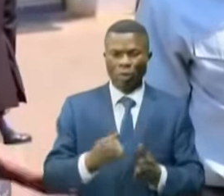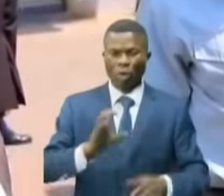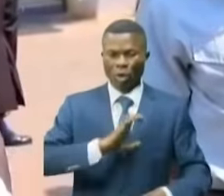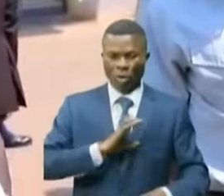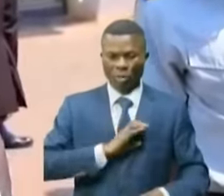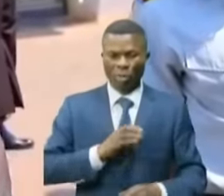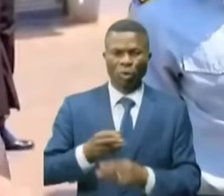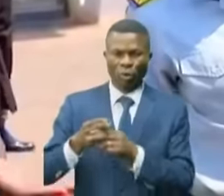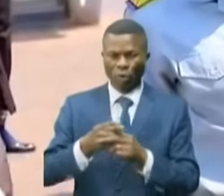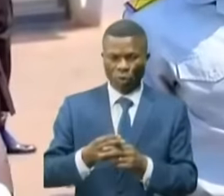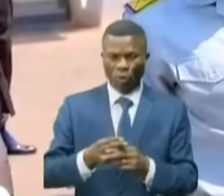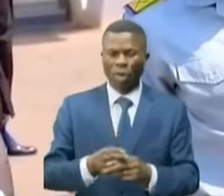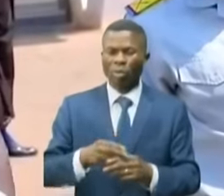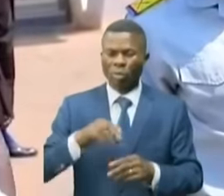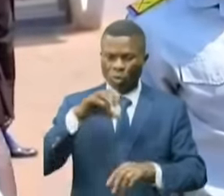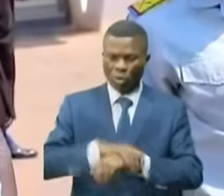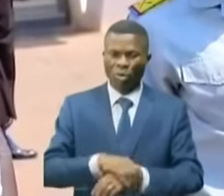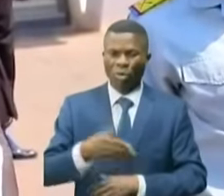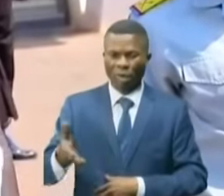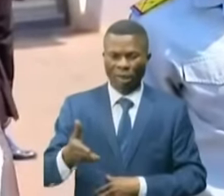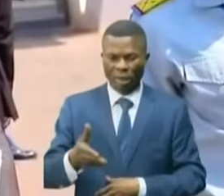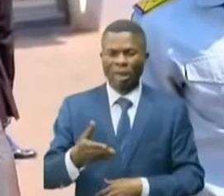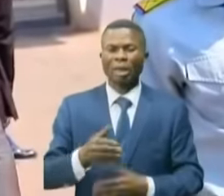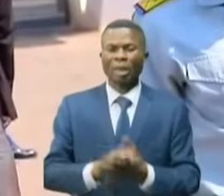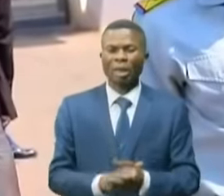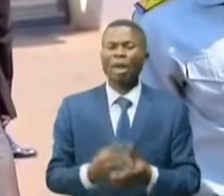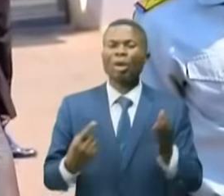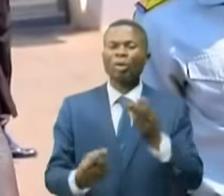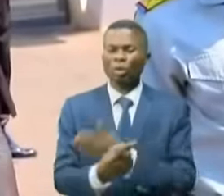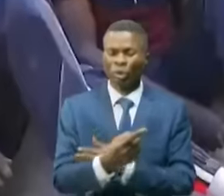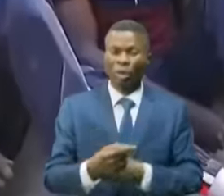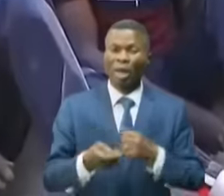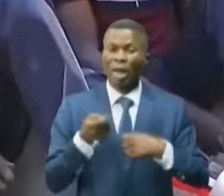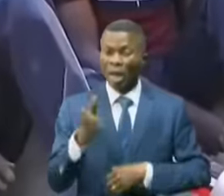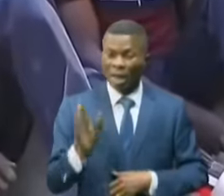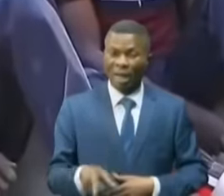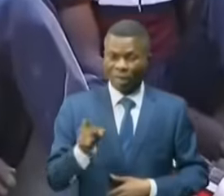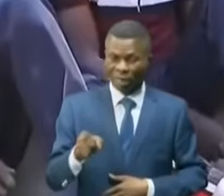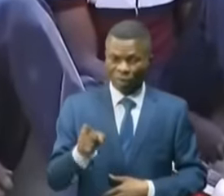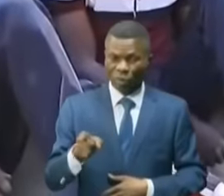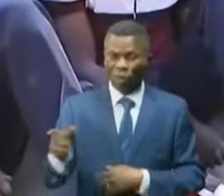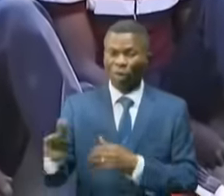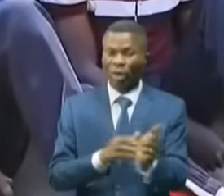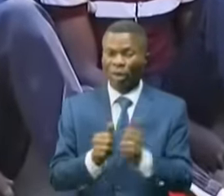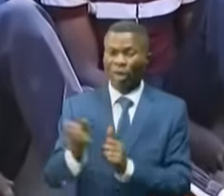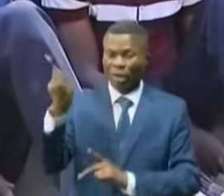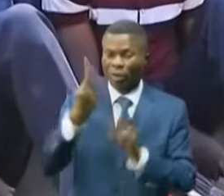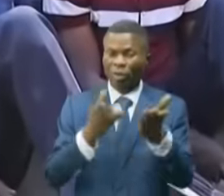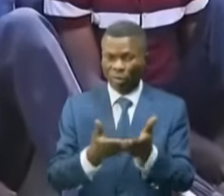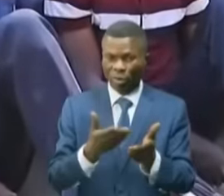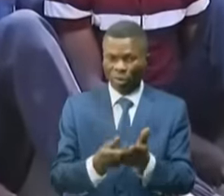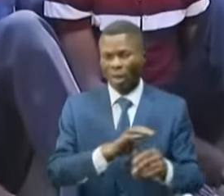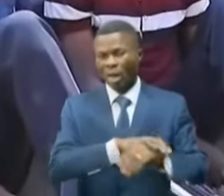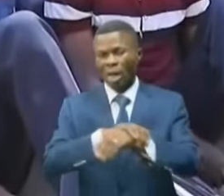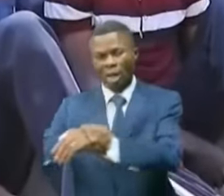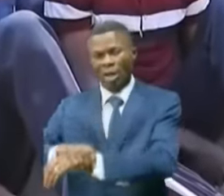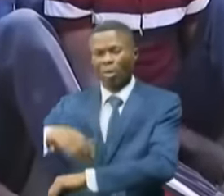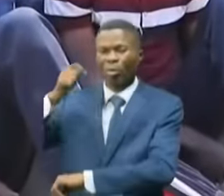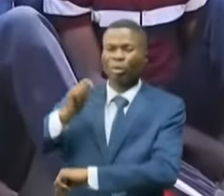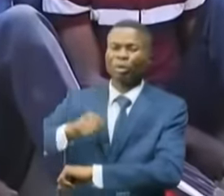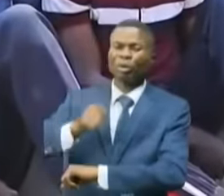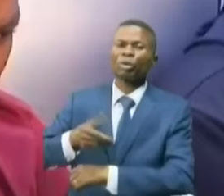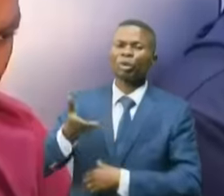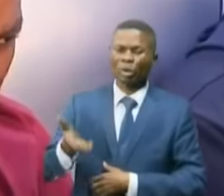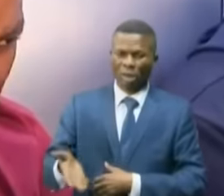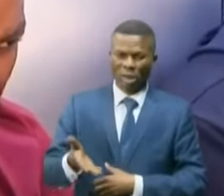de sécurité pour ces coups de filet avant d'instruire que ces présumés malfrats qui ternissent l'image de la province soient déférés devant les instances